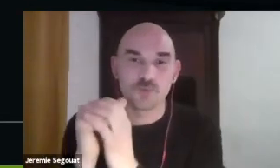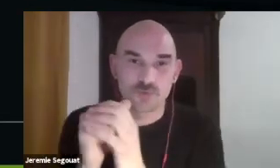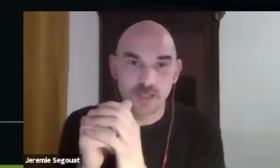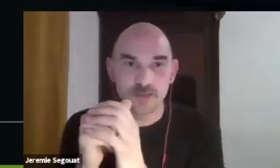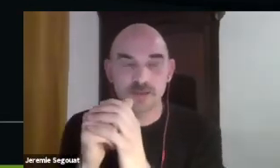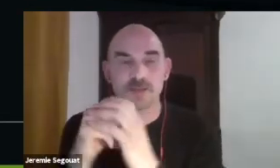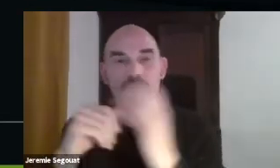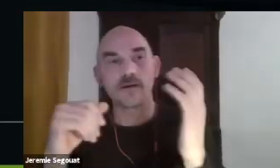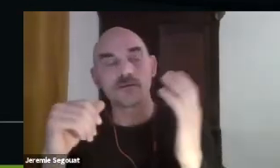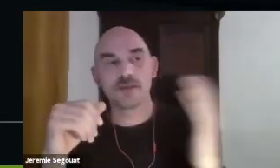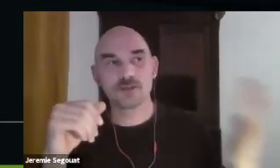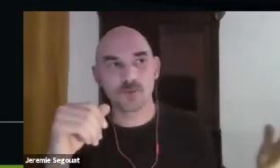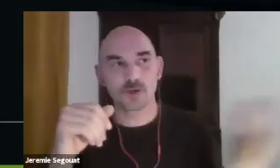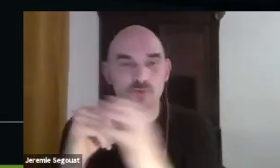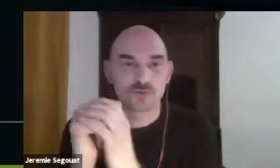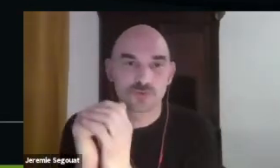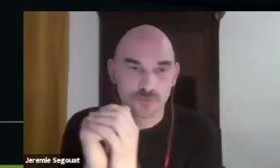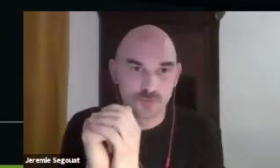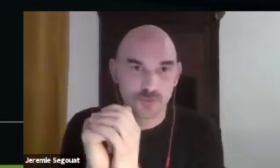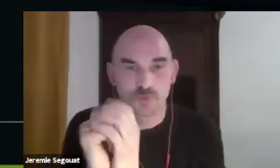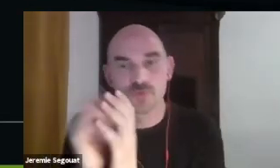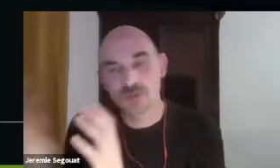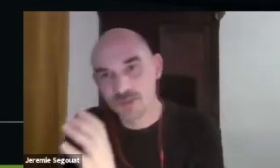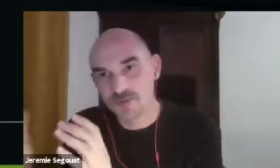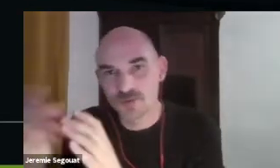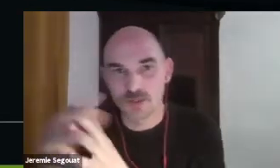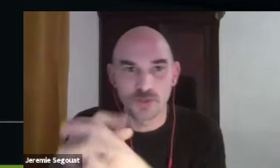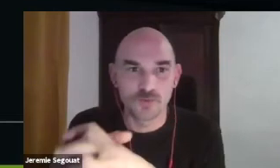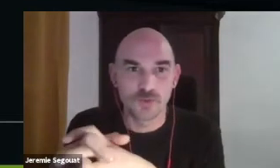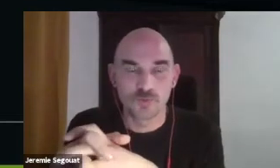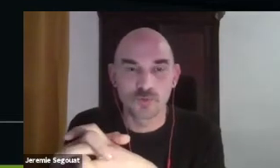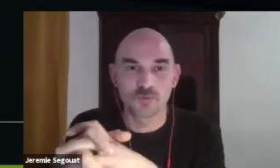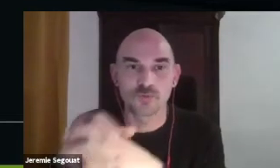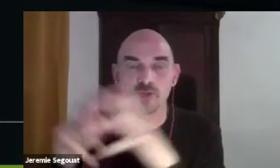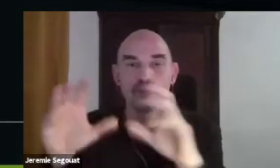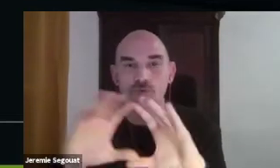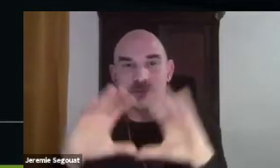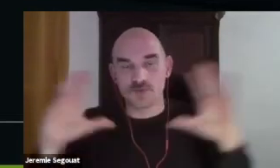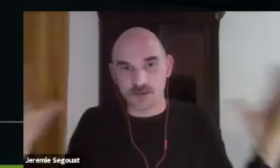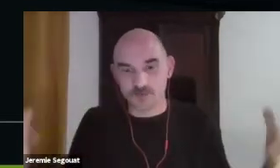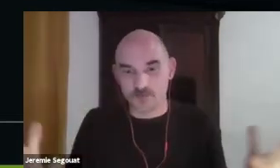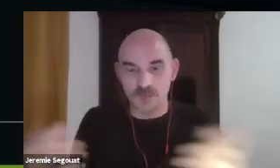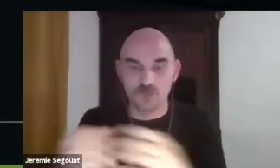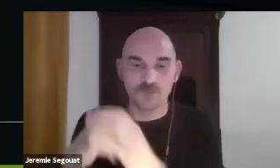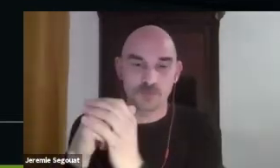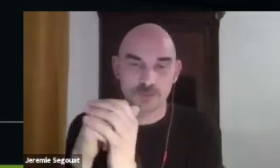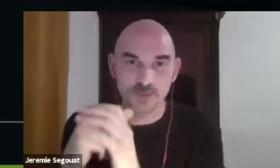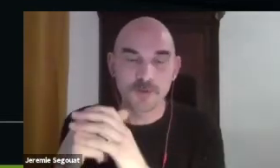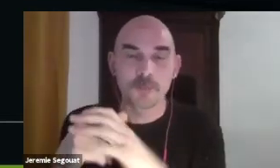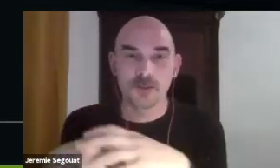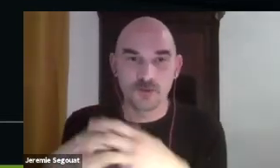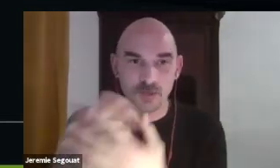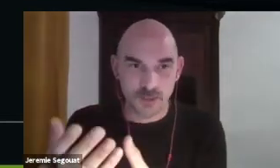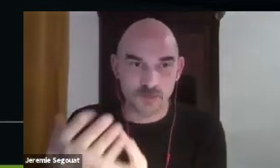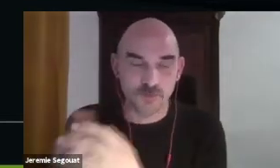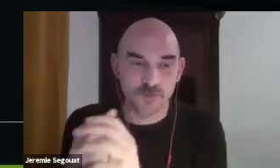légèrement au dessus de la tête et qui part légèrement à gauche de l'épaule gauche et qui va jusqu'à droite de l'épaule droite donc on a une demi-sphère qui est devant la personne